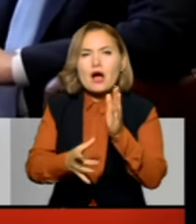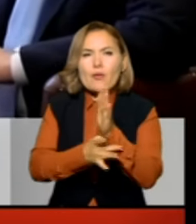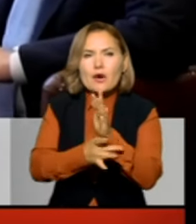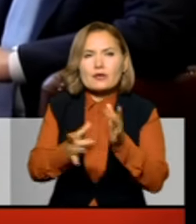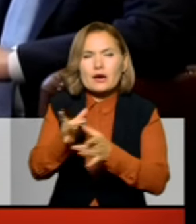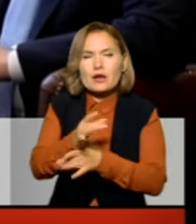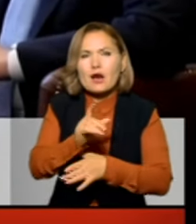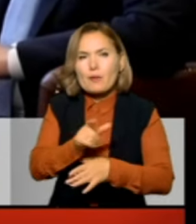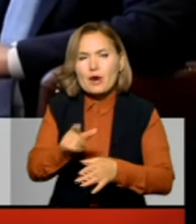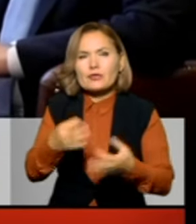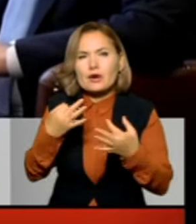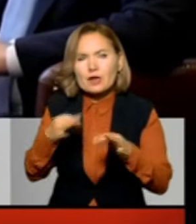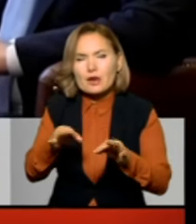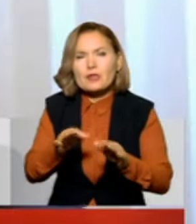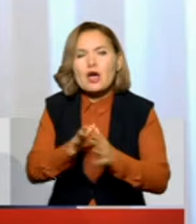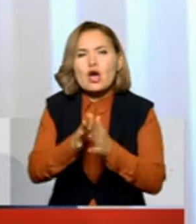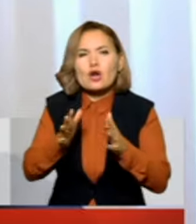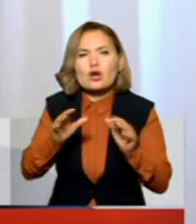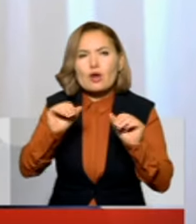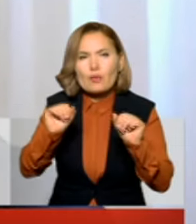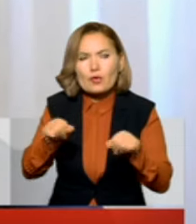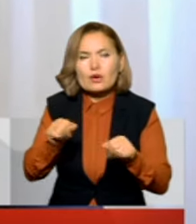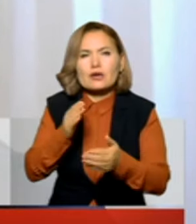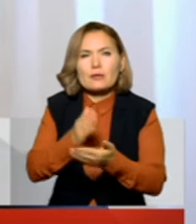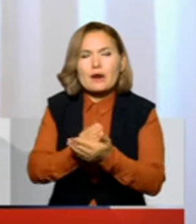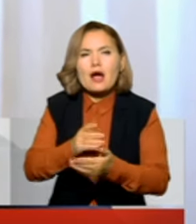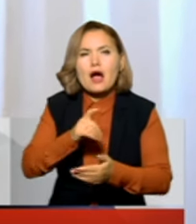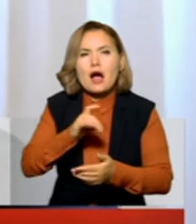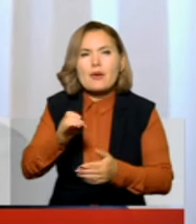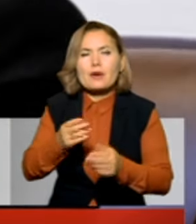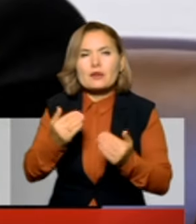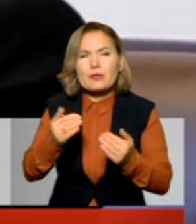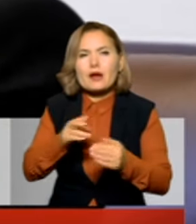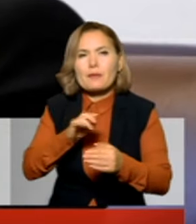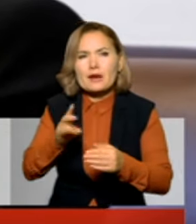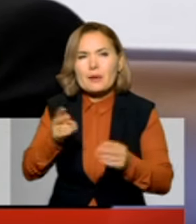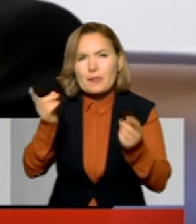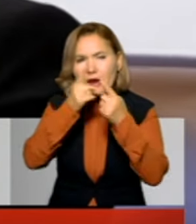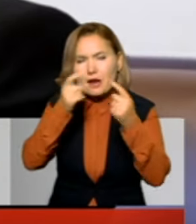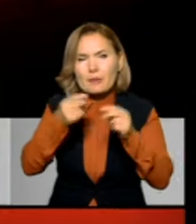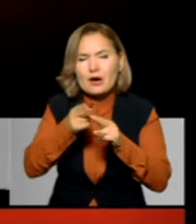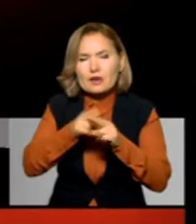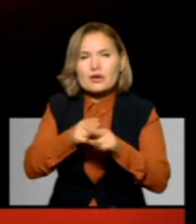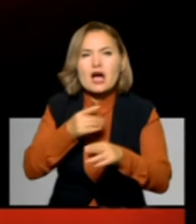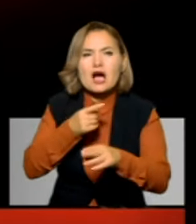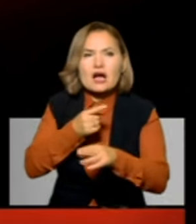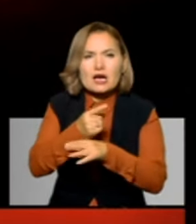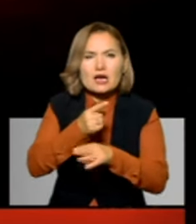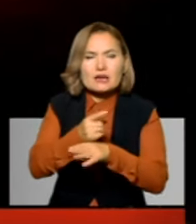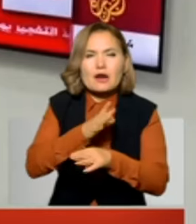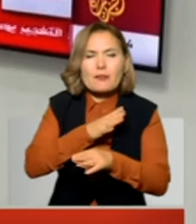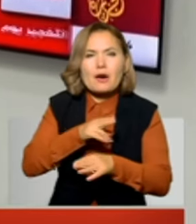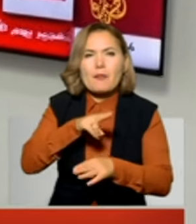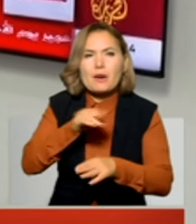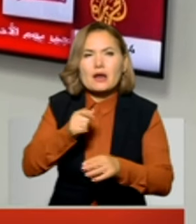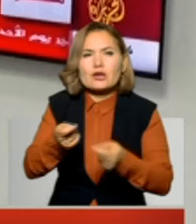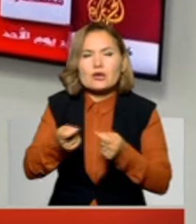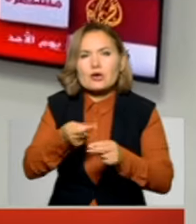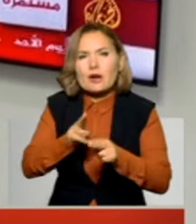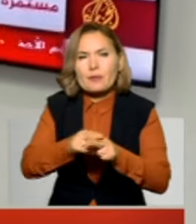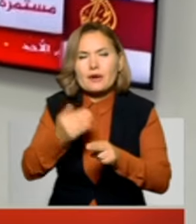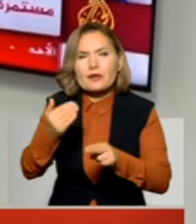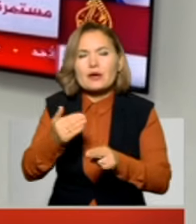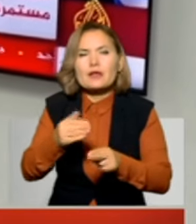кепілдегілерді босатуға берілген соңғы мүмкіндік. Алайда Хамас бүгін Блинкеннің мәлімдемесін сынғалды. Палестиналық қозғалысының жоғары шенді